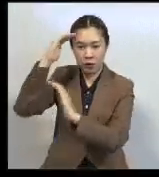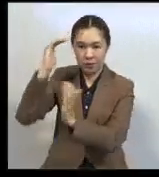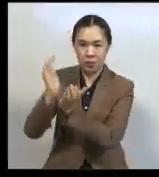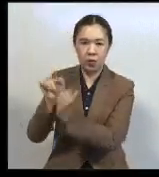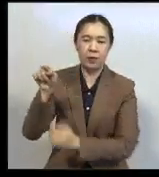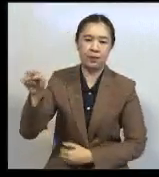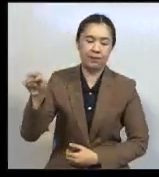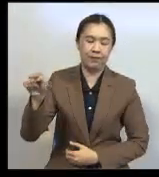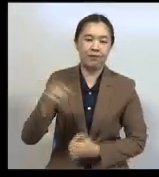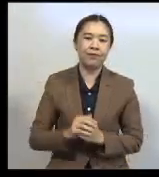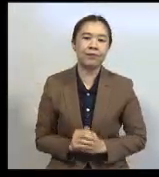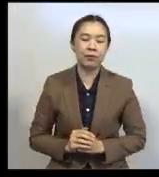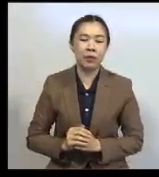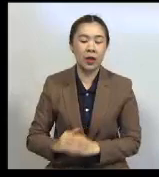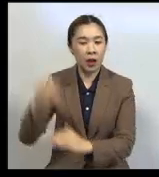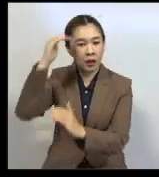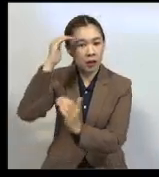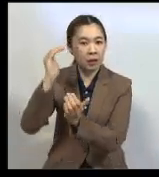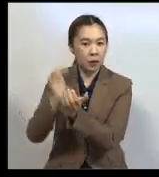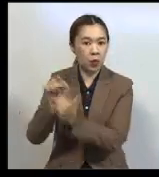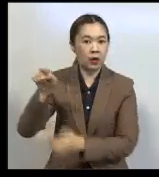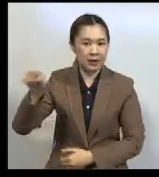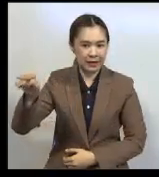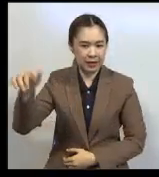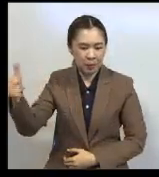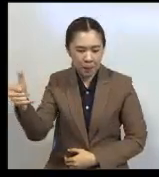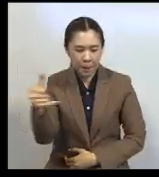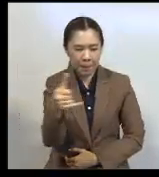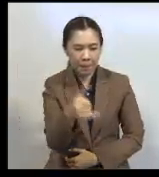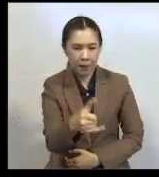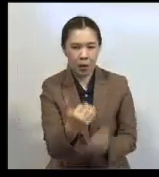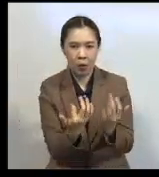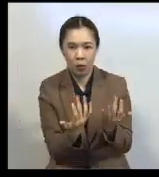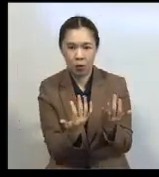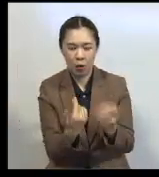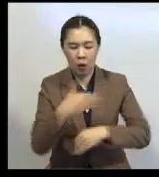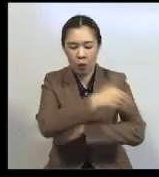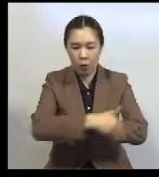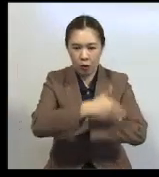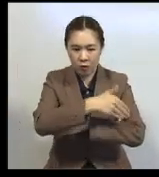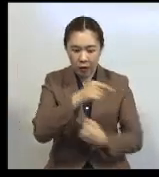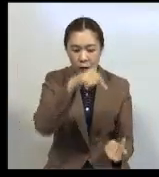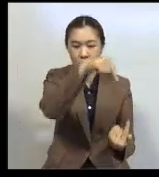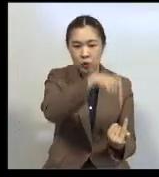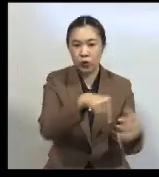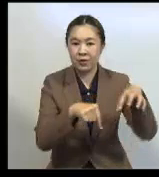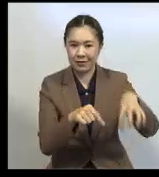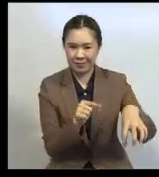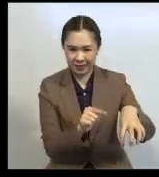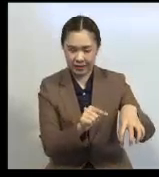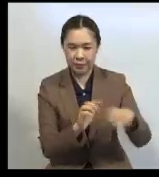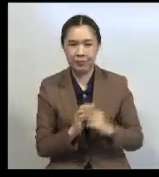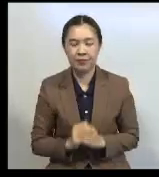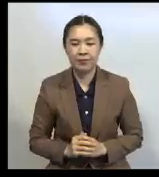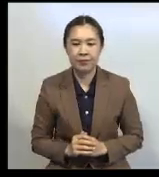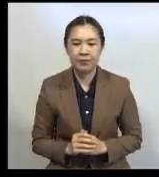งประสานให้ทางตำรวจเนี่ยไปสกัดจับในจุดที่รถไฟจะมาจอดในจุดต่อไปนะคะเมื่อสักครู่นะคะจะเห็น